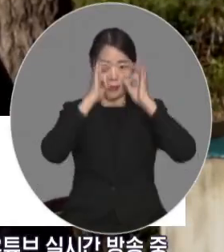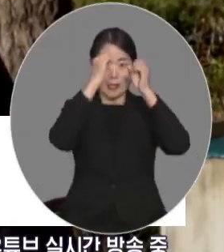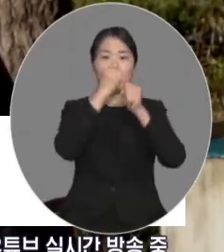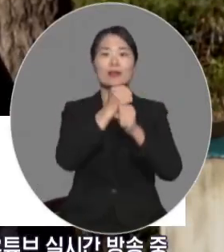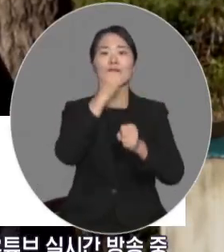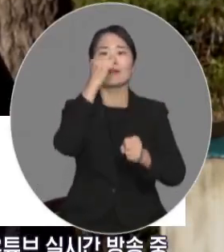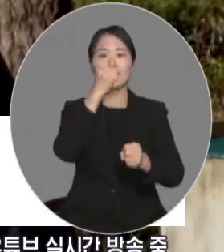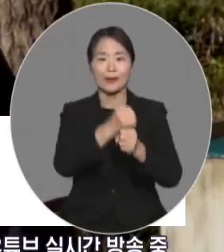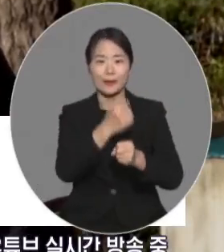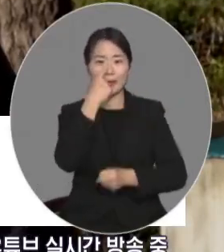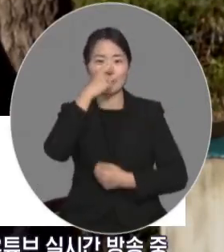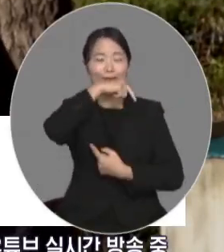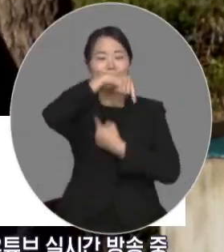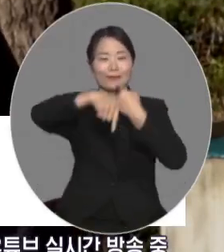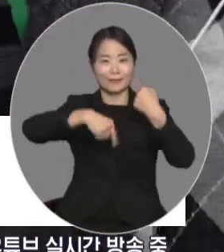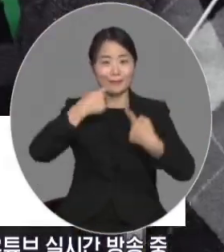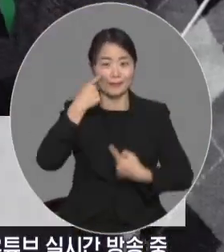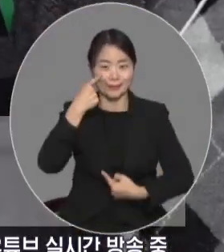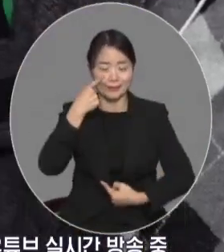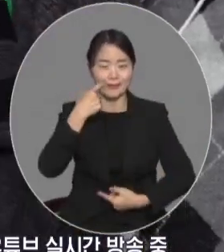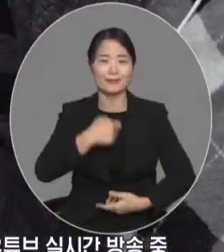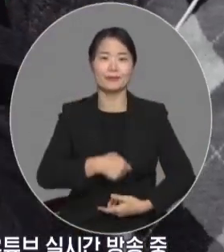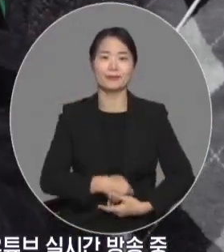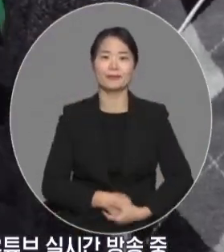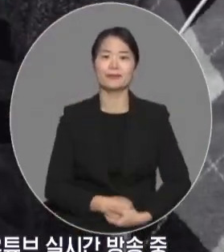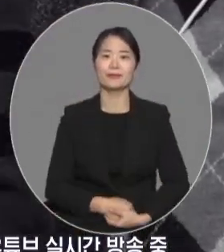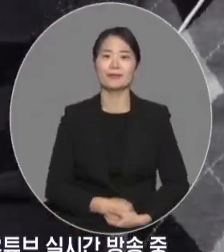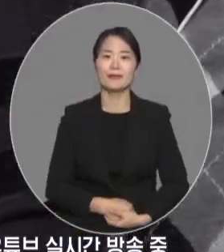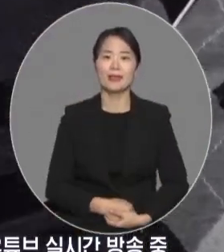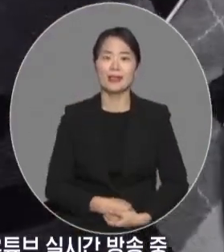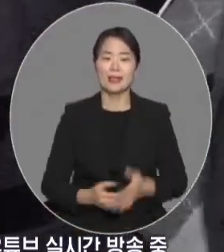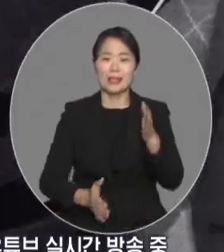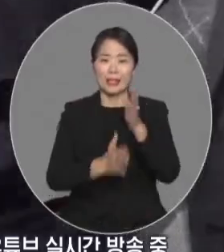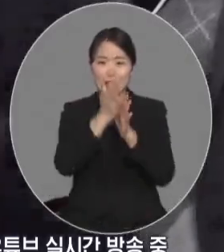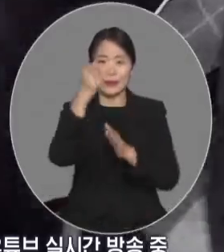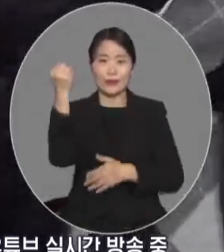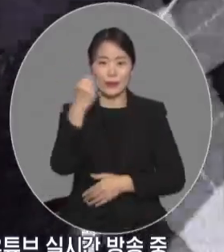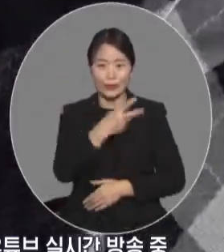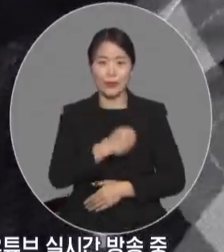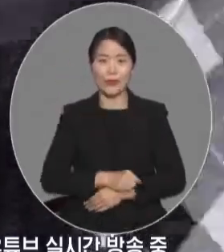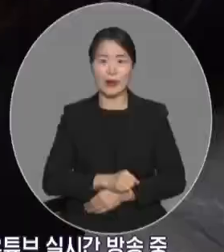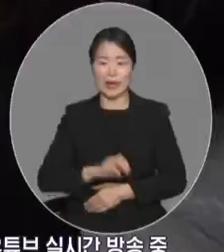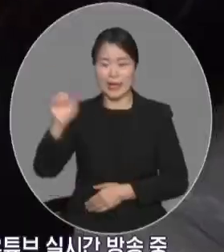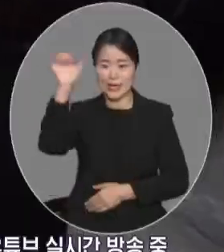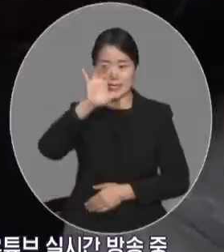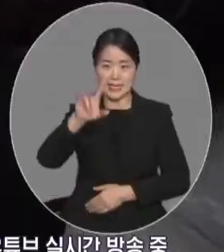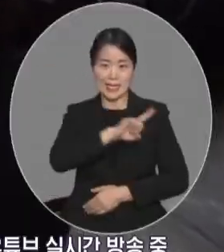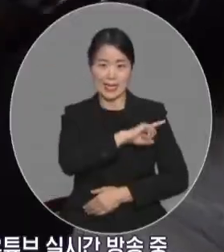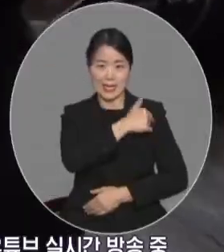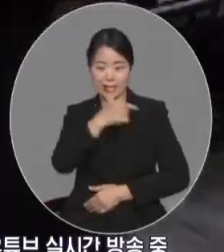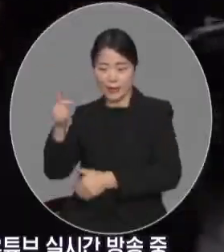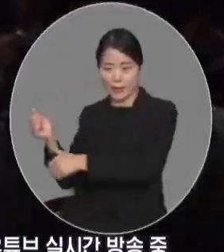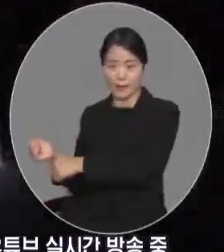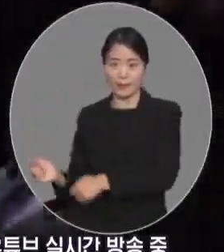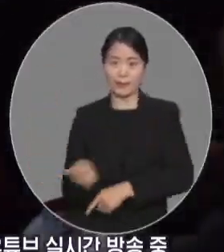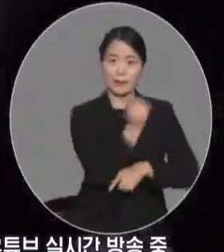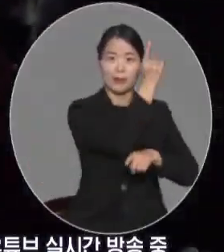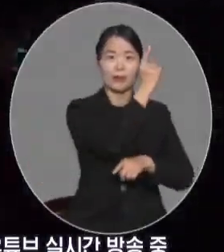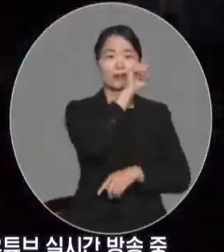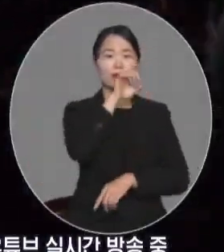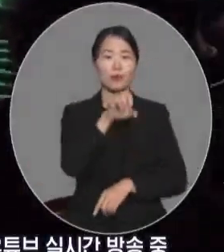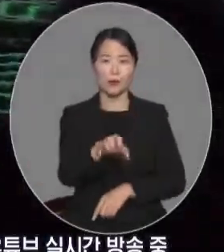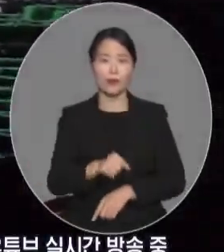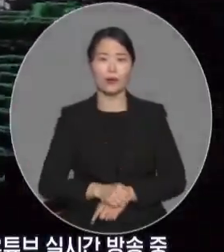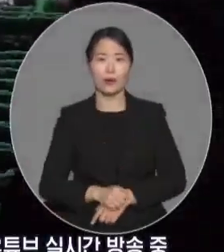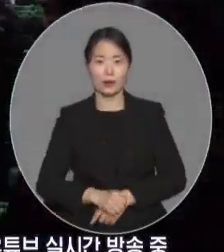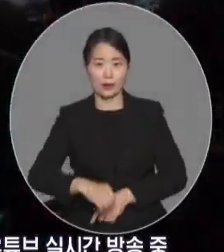것이고 멋지게 운영하도록 하겠습니다. 시는 또 일본이 자랑하는 아시아 최대 돔 야구장과 종합체육관 등을 둘러본